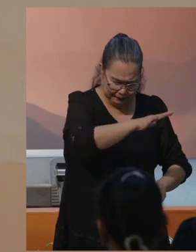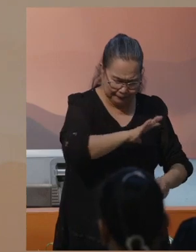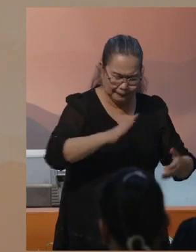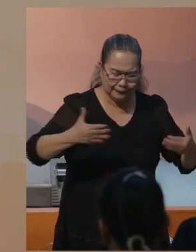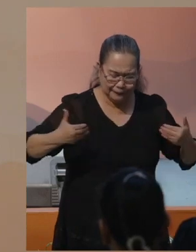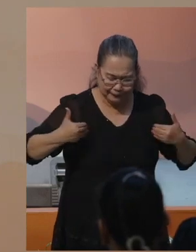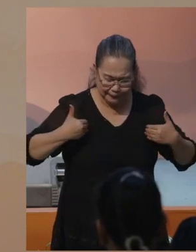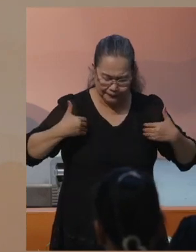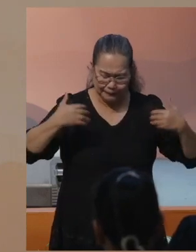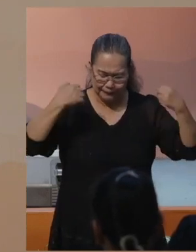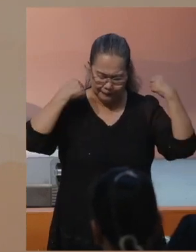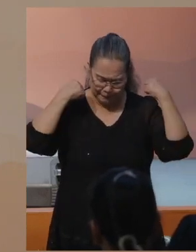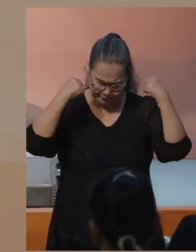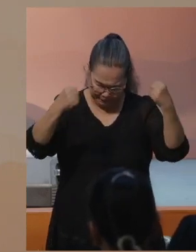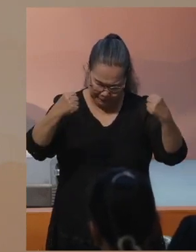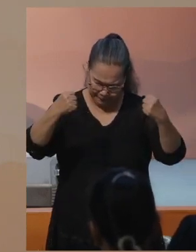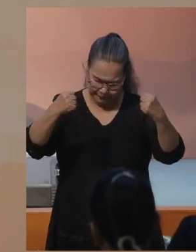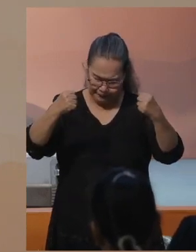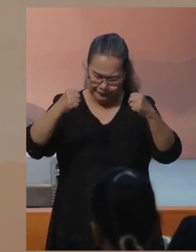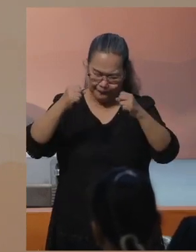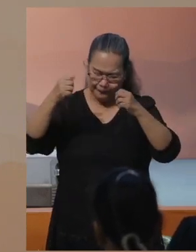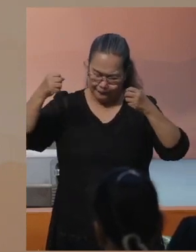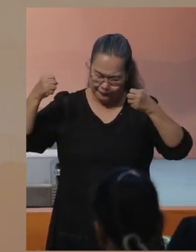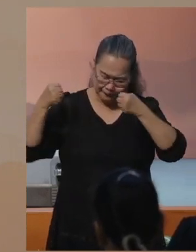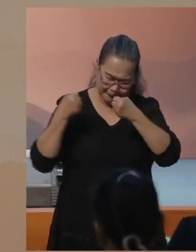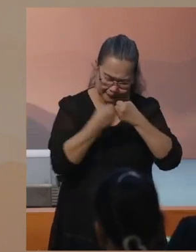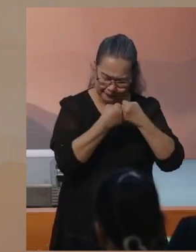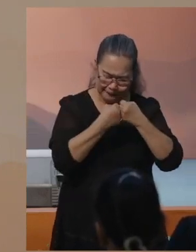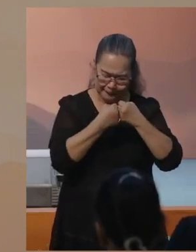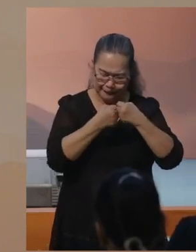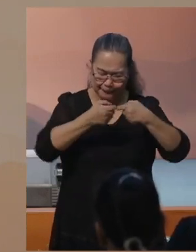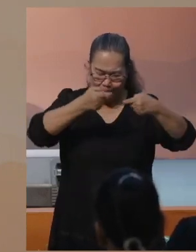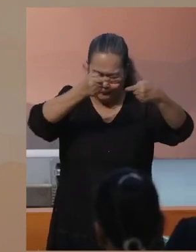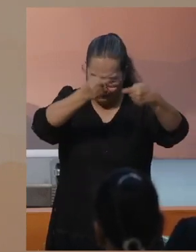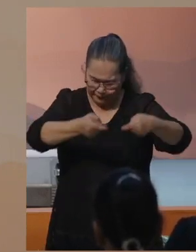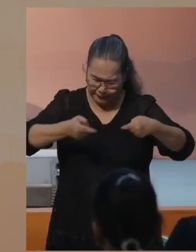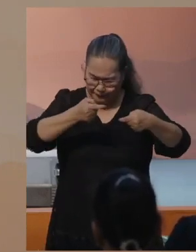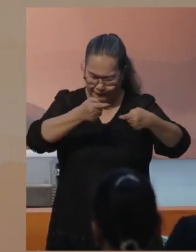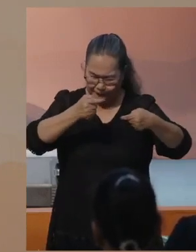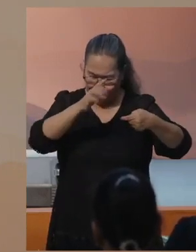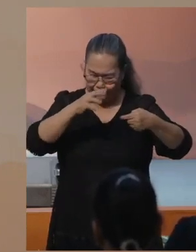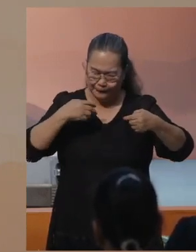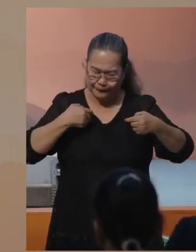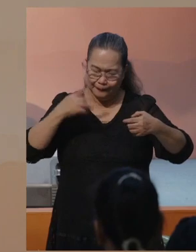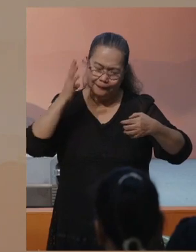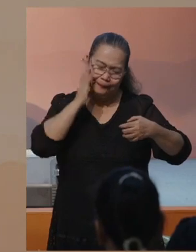ng lakas na labanan ang mga pagsubok na aming sinasalubong.